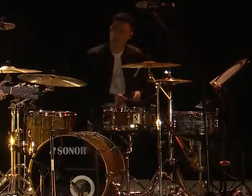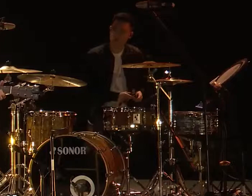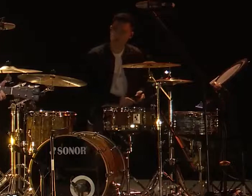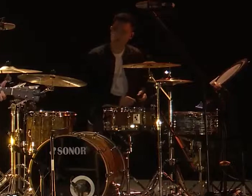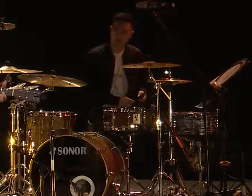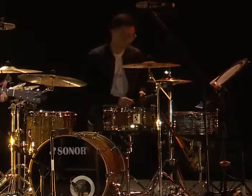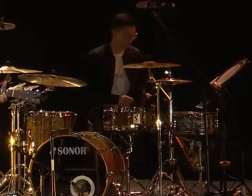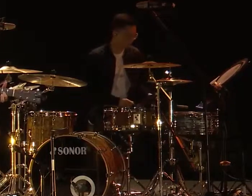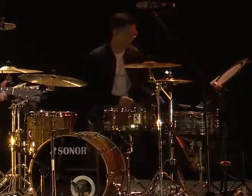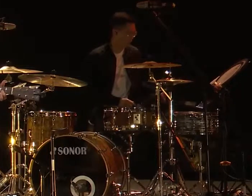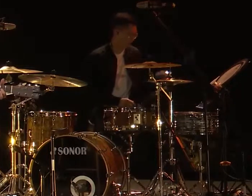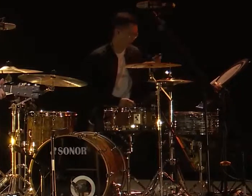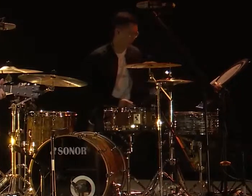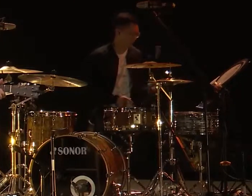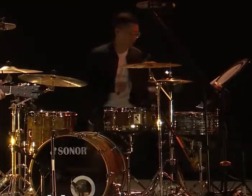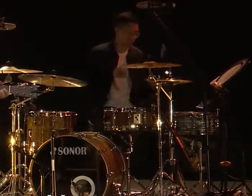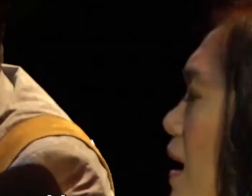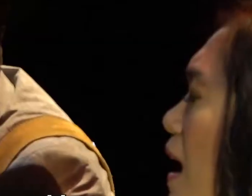ditinggikan.